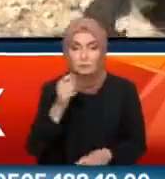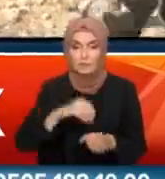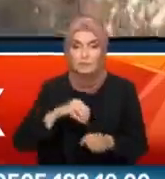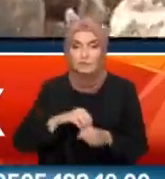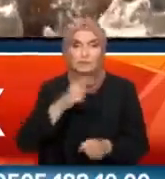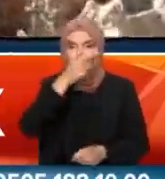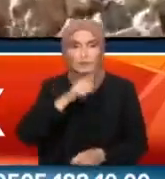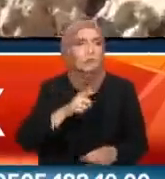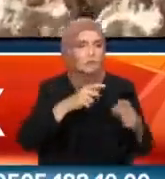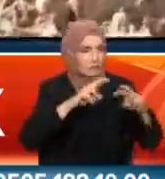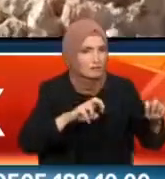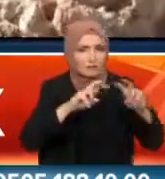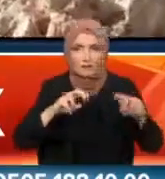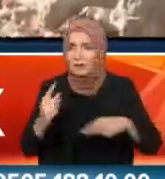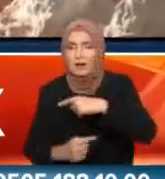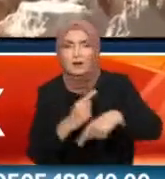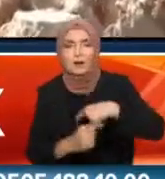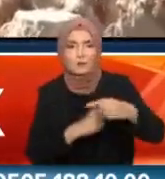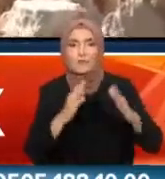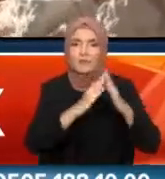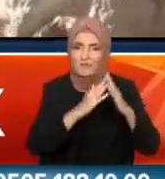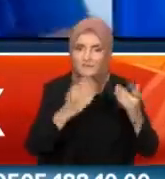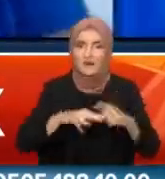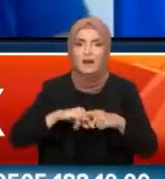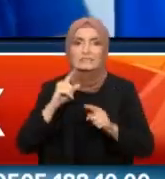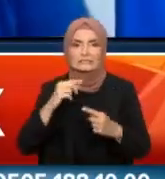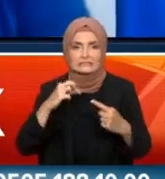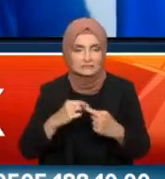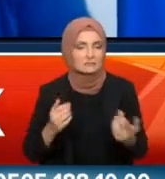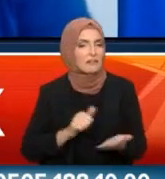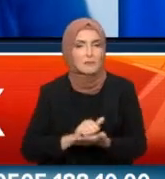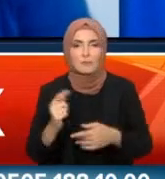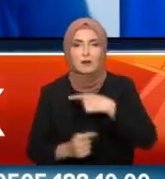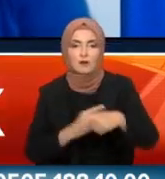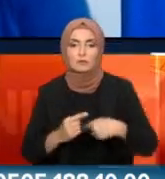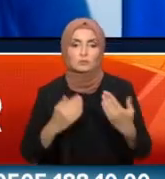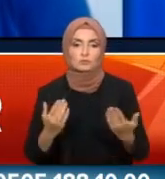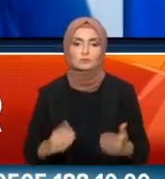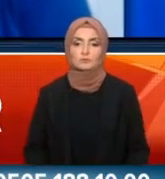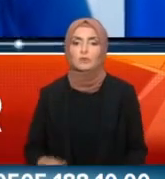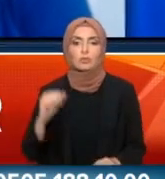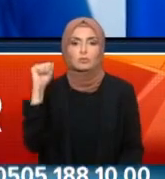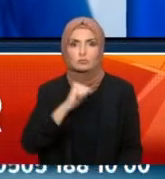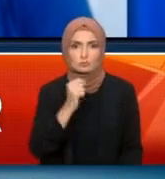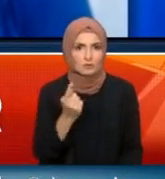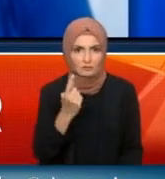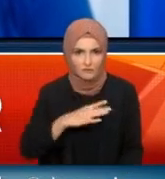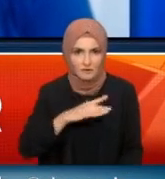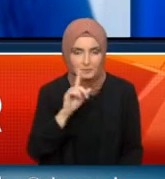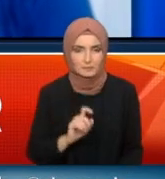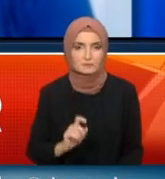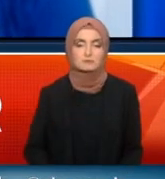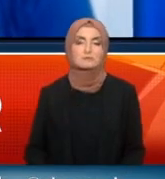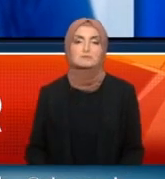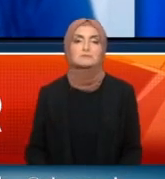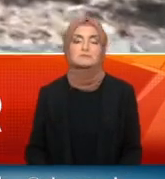tarıyor. Evler, ahırlar ve metruk viranlarda arama yapılıyor. Kimse var mıydı bir düşmanlığınız? Bir... Hayır. Hiçbir düşmanlığım